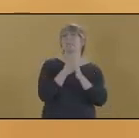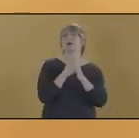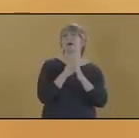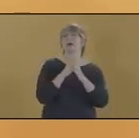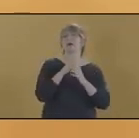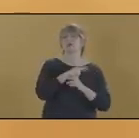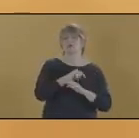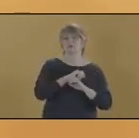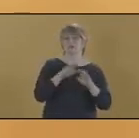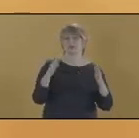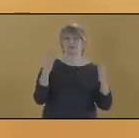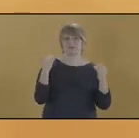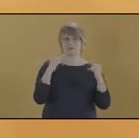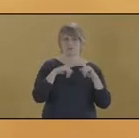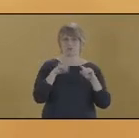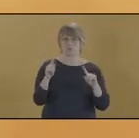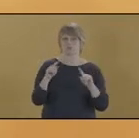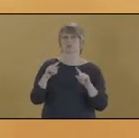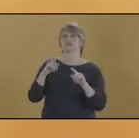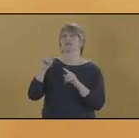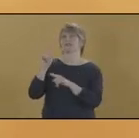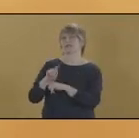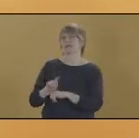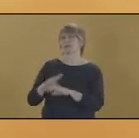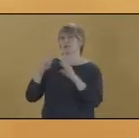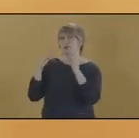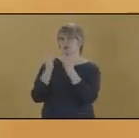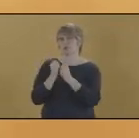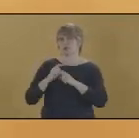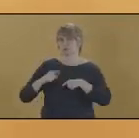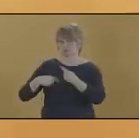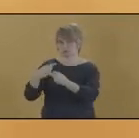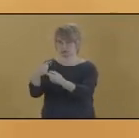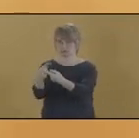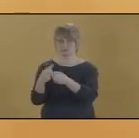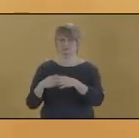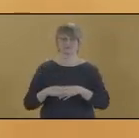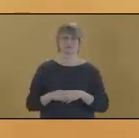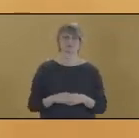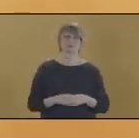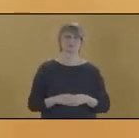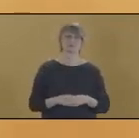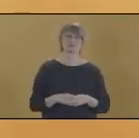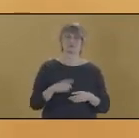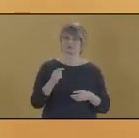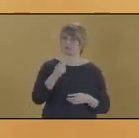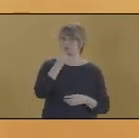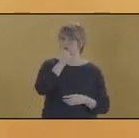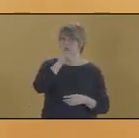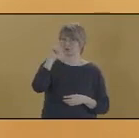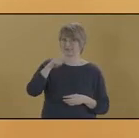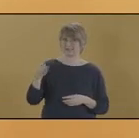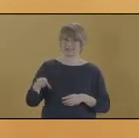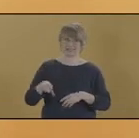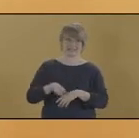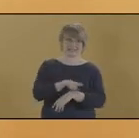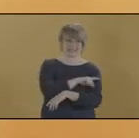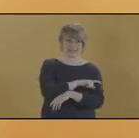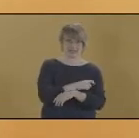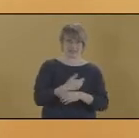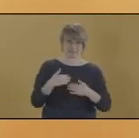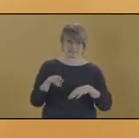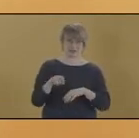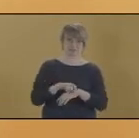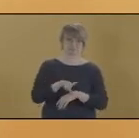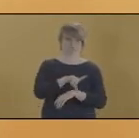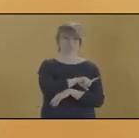entwickeln. Genau, und das habe ich aber eigentlich alles schon erzählt. Wie können wir also die Resilienz von Jugendlichen in Krisenzeiten stärken?